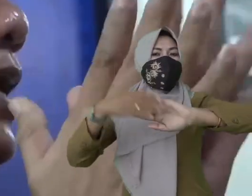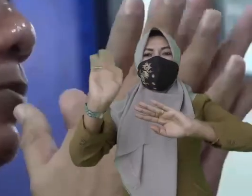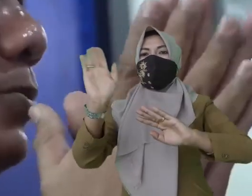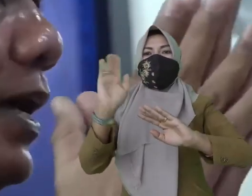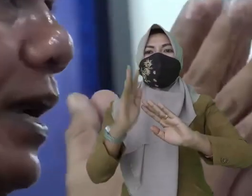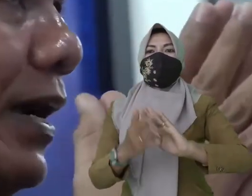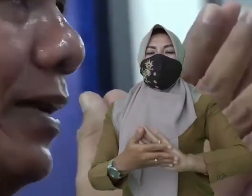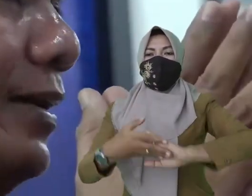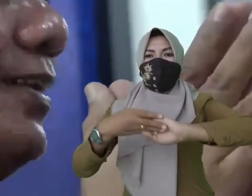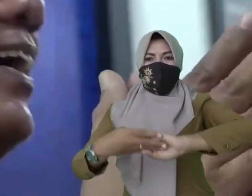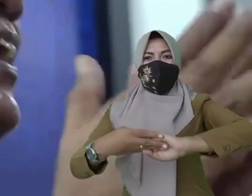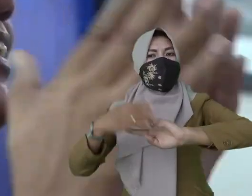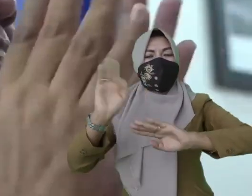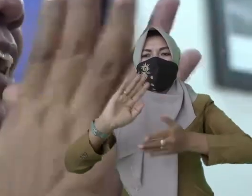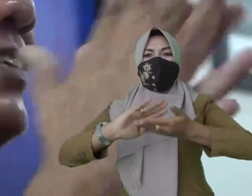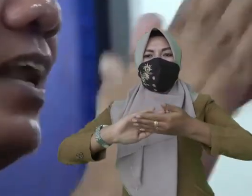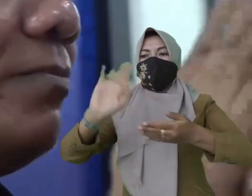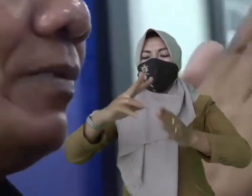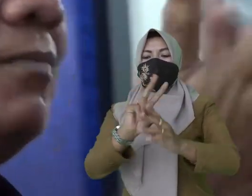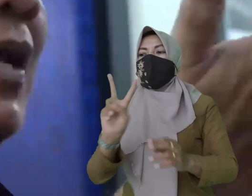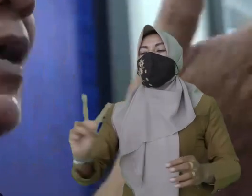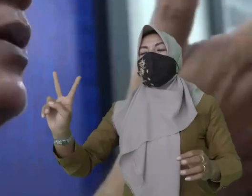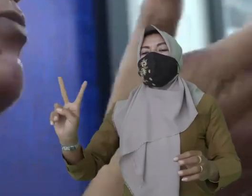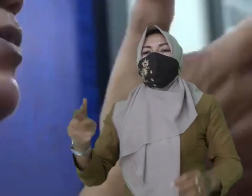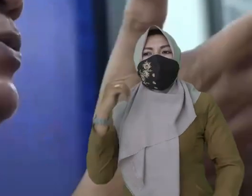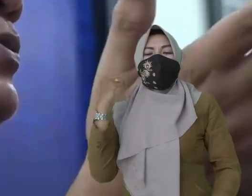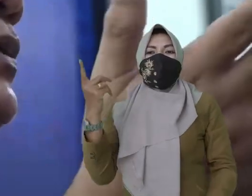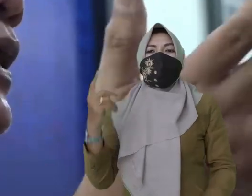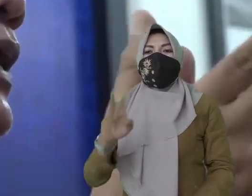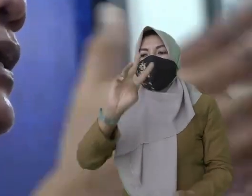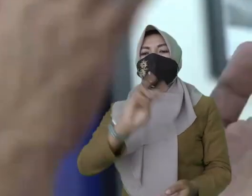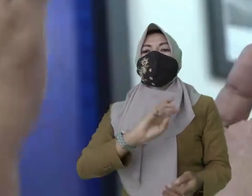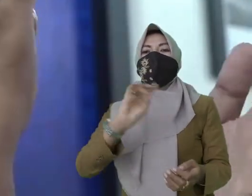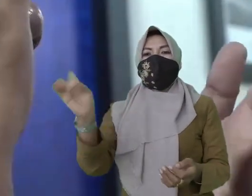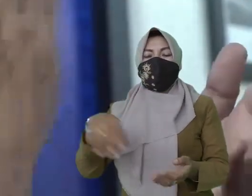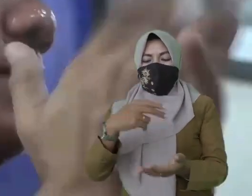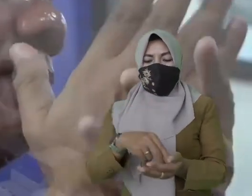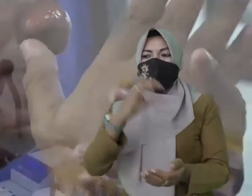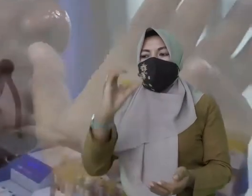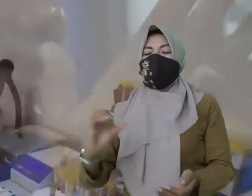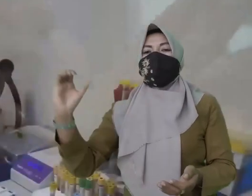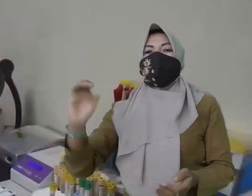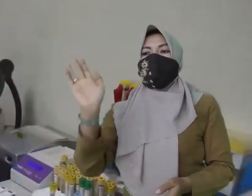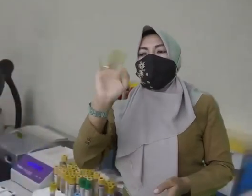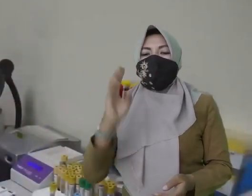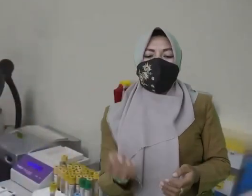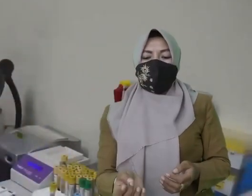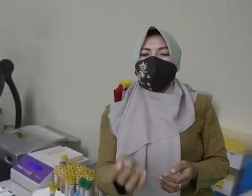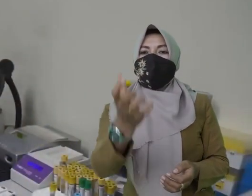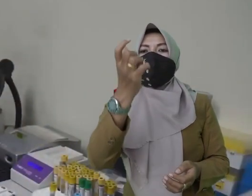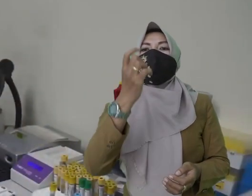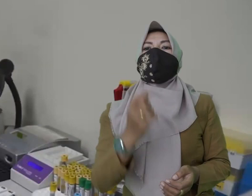baik, jangan salam dulu sekarang. Nah, ini jangan salam, mana tahu ada virus. Nah, kan? Karena 80% COVID